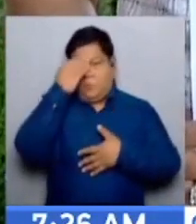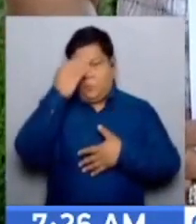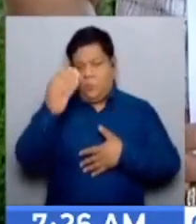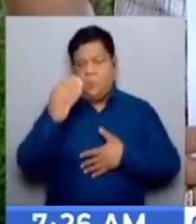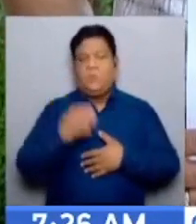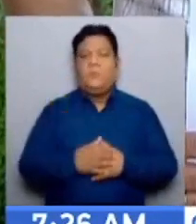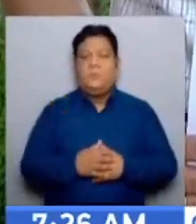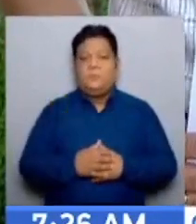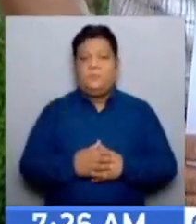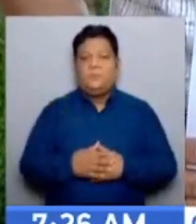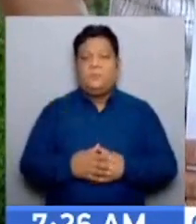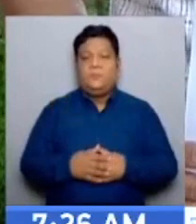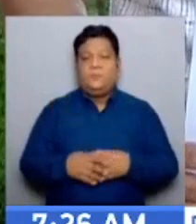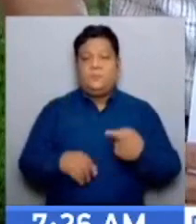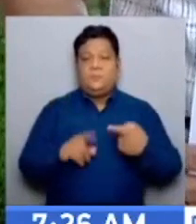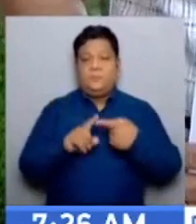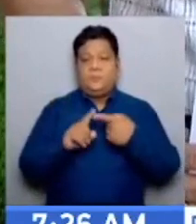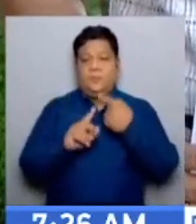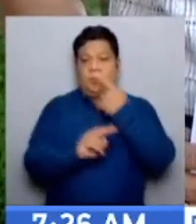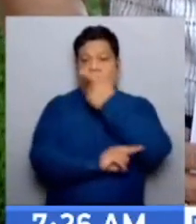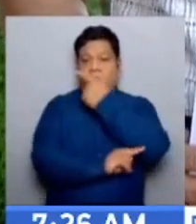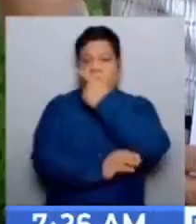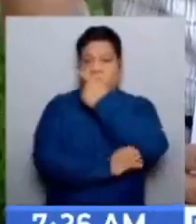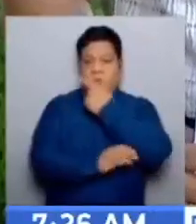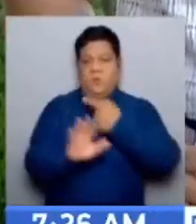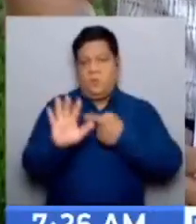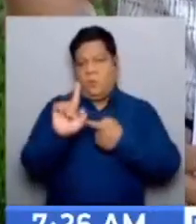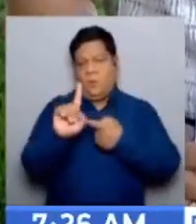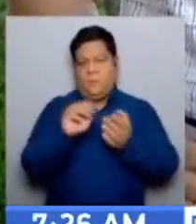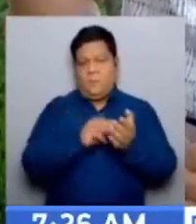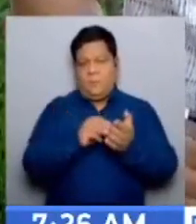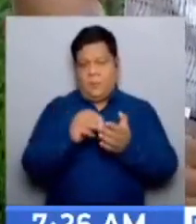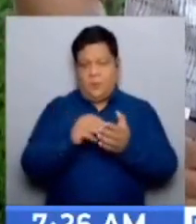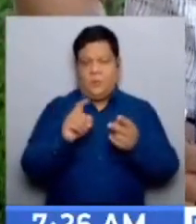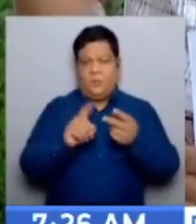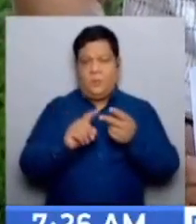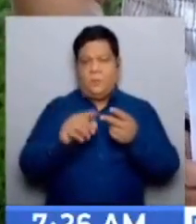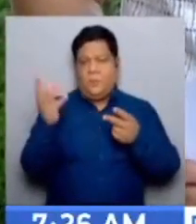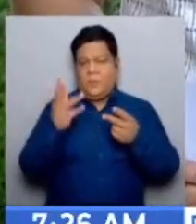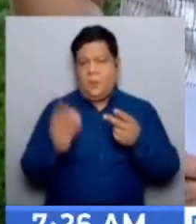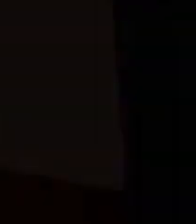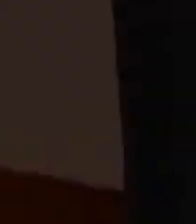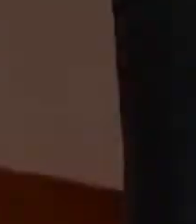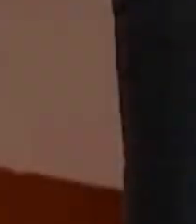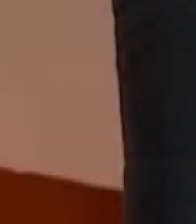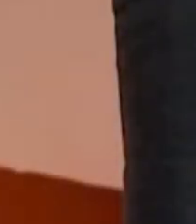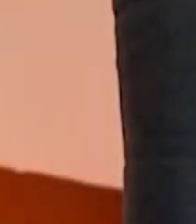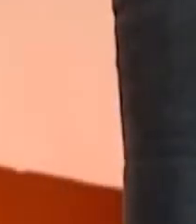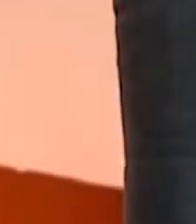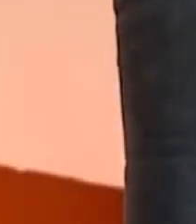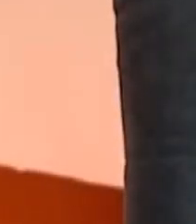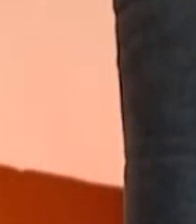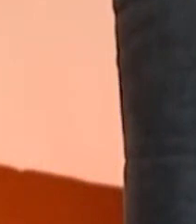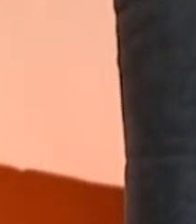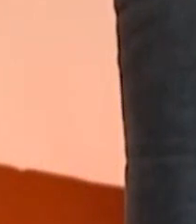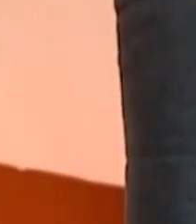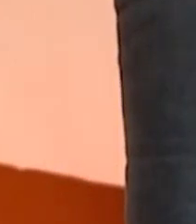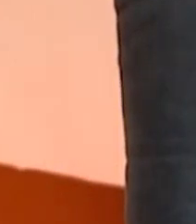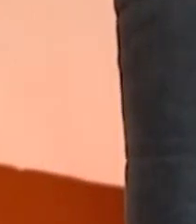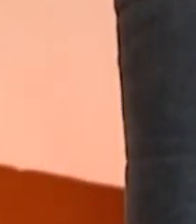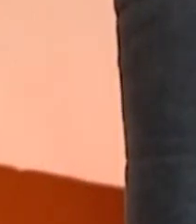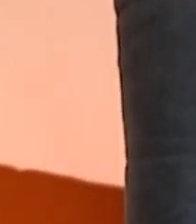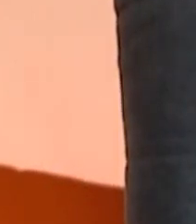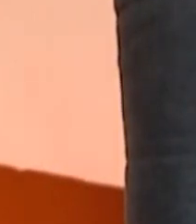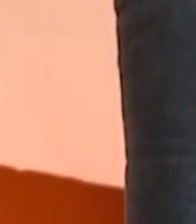Negros Occidental, Batangas, Iloilo, Rizal at Pampanga. Kapuso, mauna ka sa